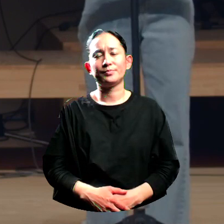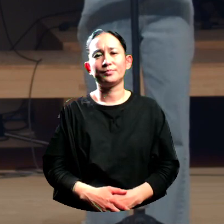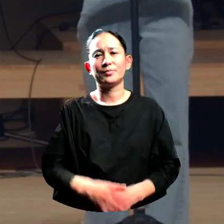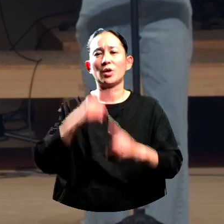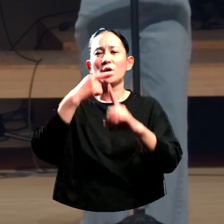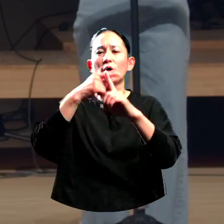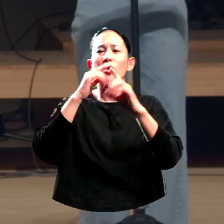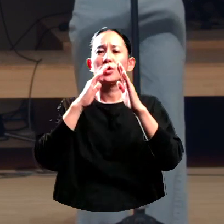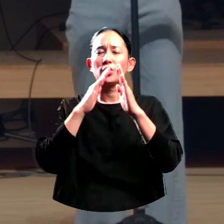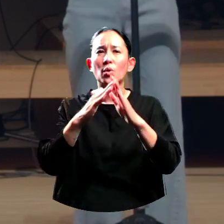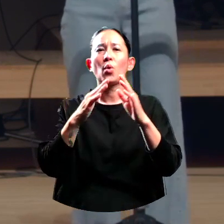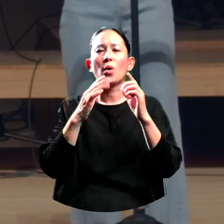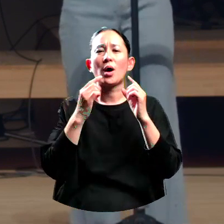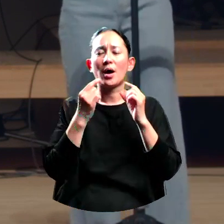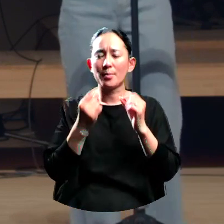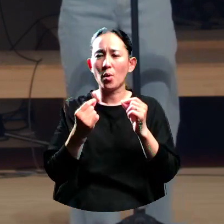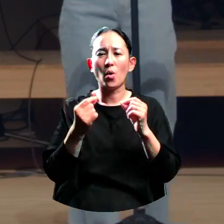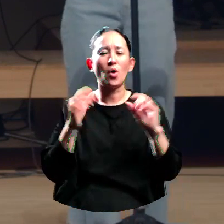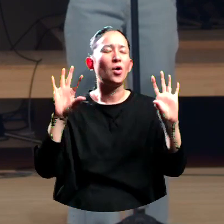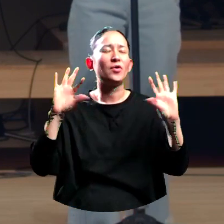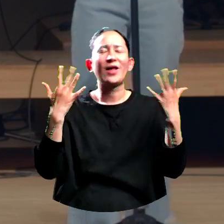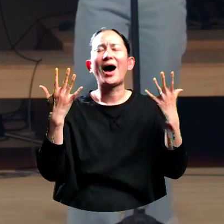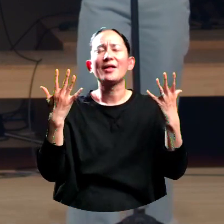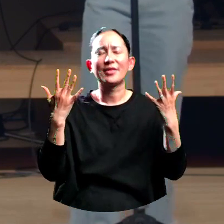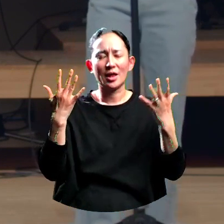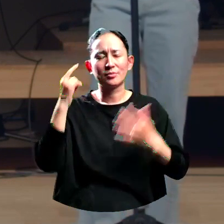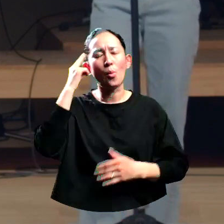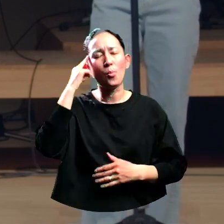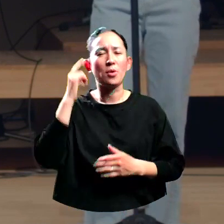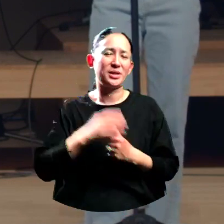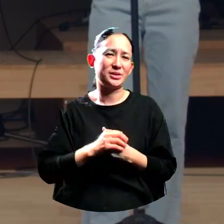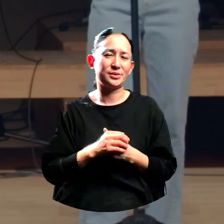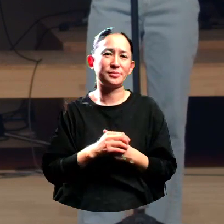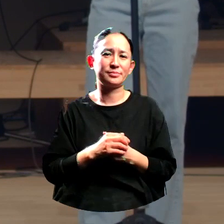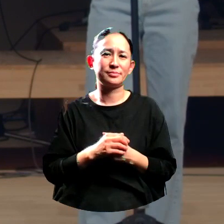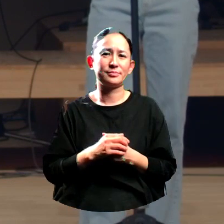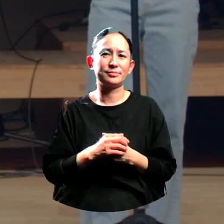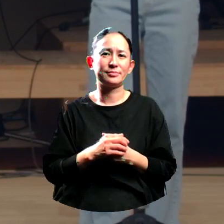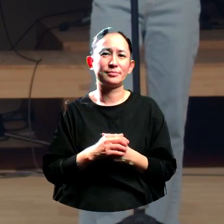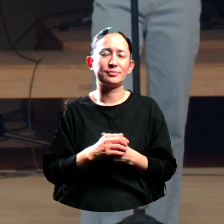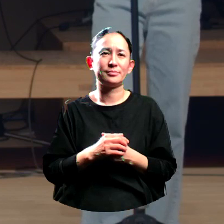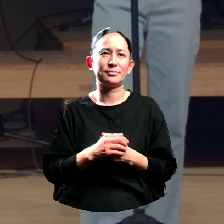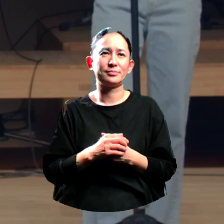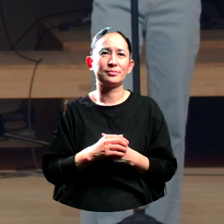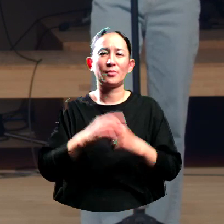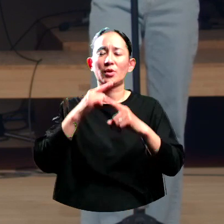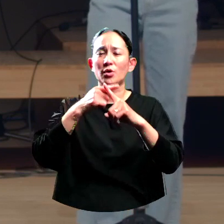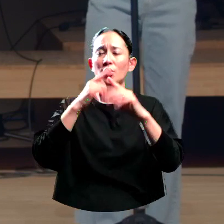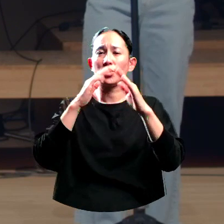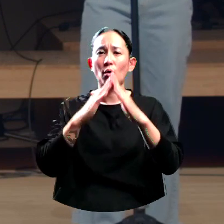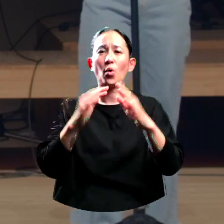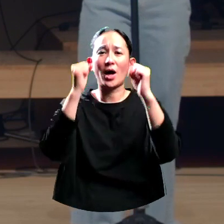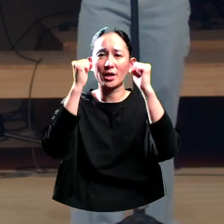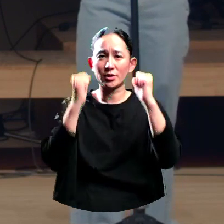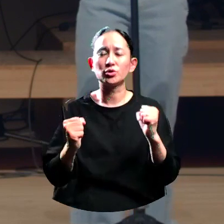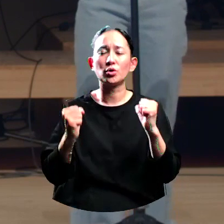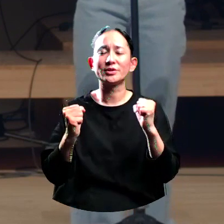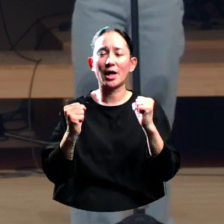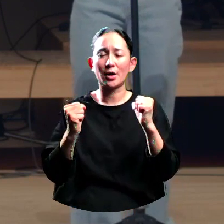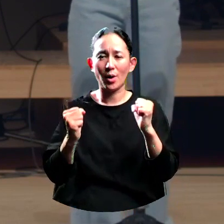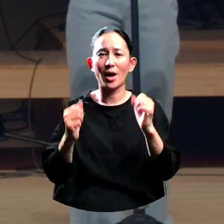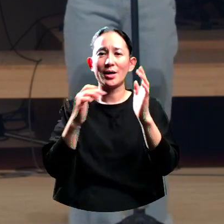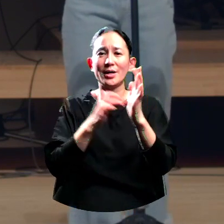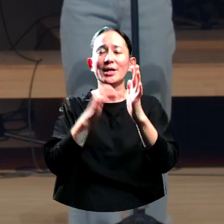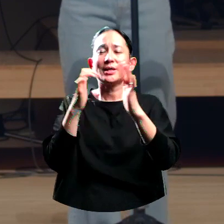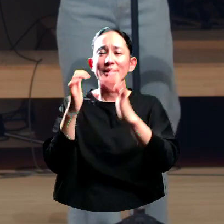教会だって存在していないです。 The church would have not been born. 教会の存在は、キリストの復活を証